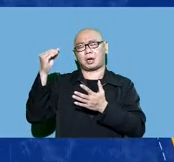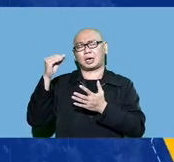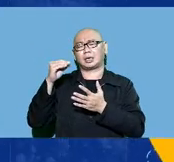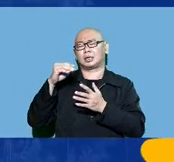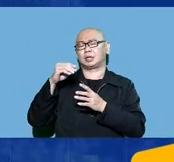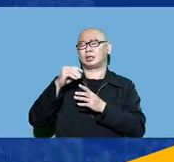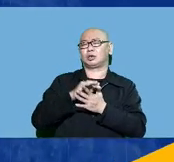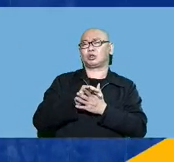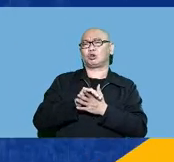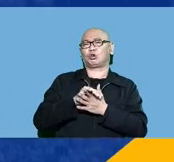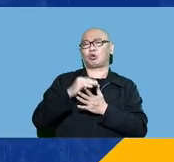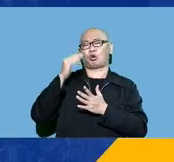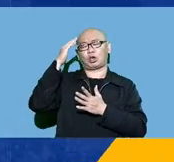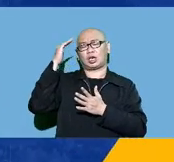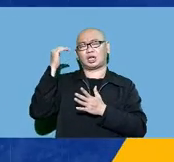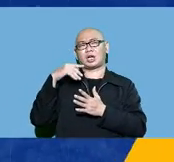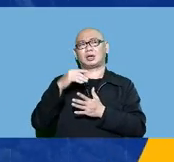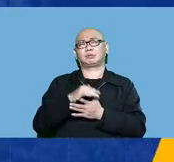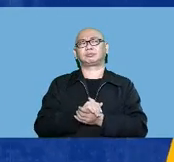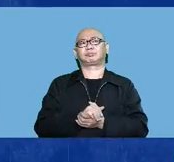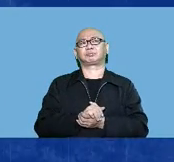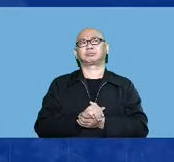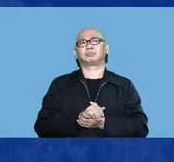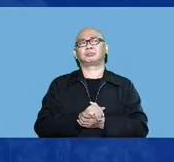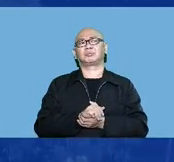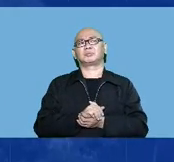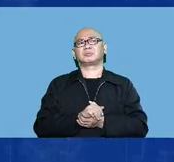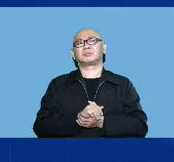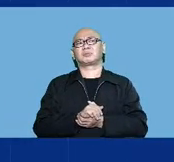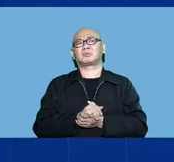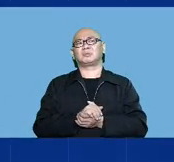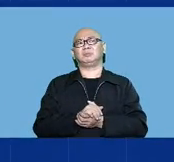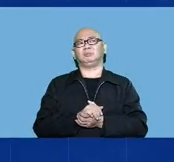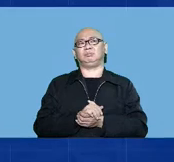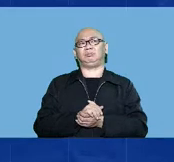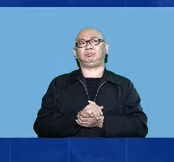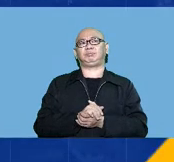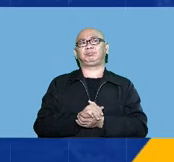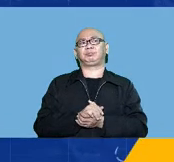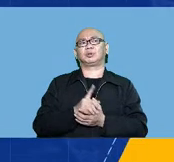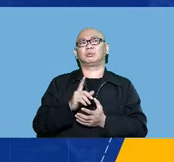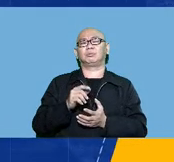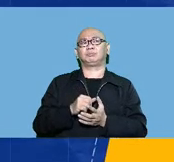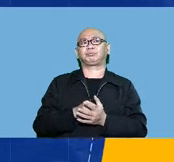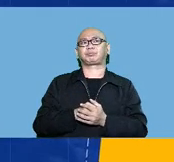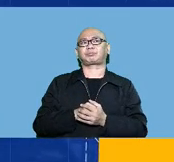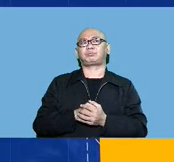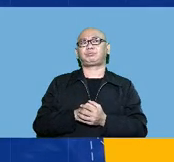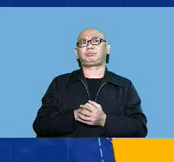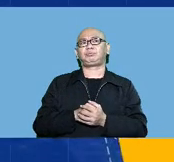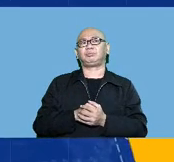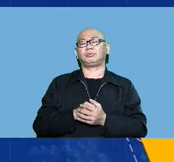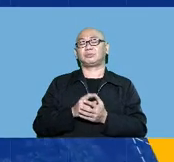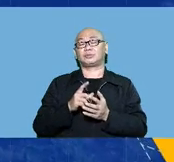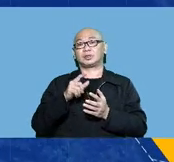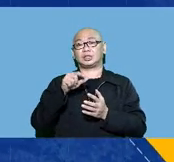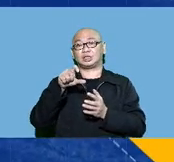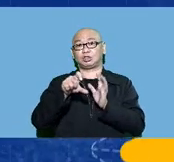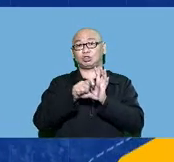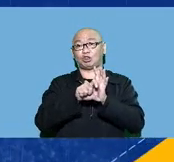teoboki, ini lontong sayur ala Korea. Lalu yang menarik ini ada namanya McDonald, kemudian menjadi Menduans. Nah ini